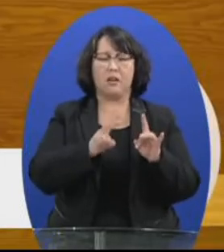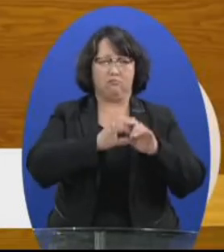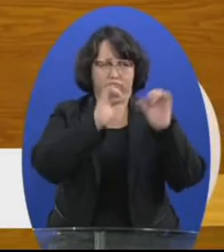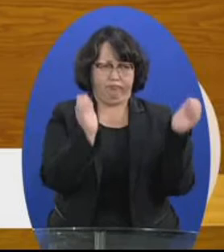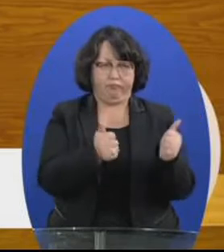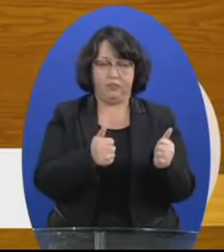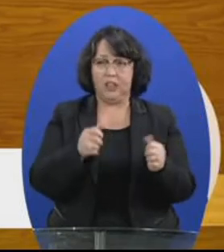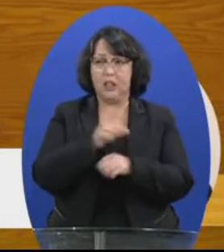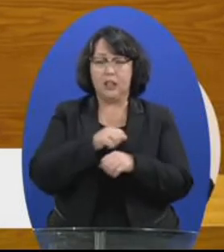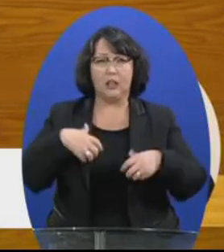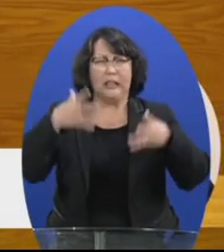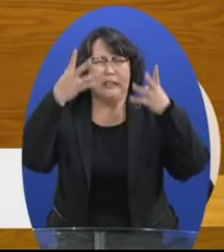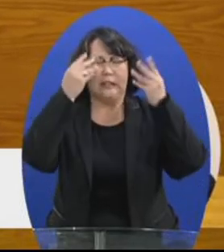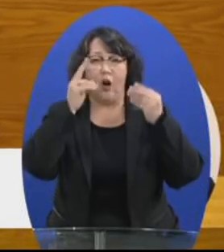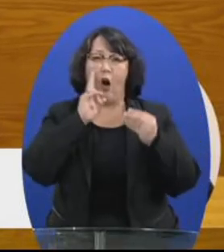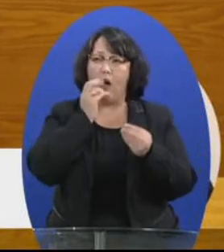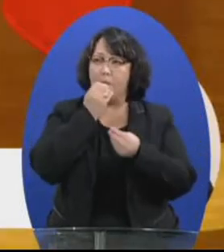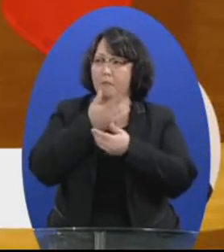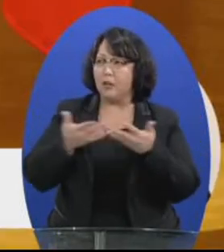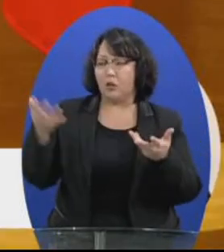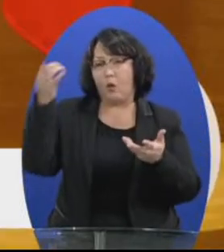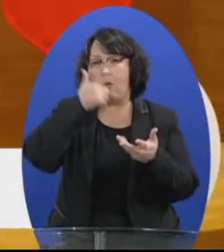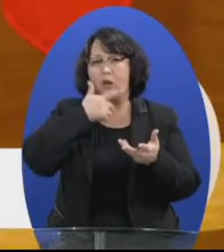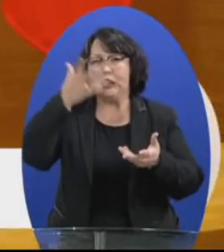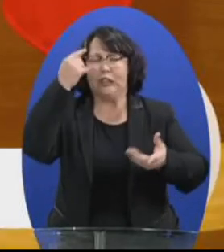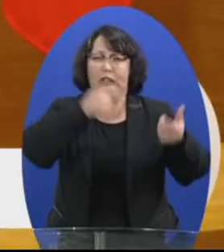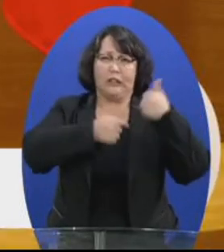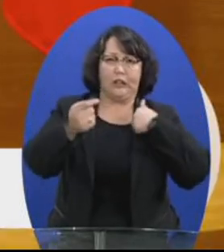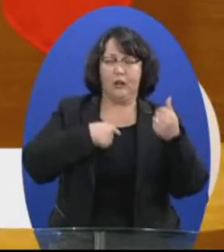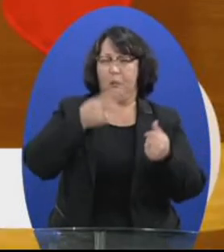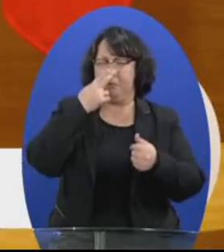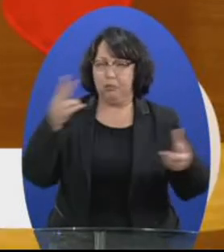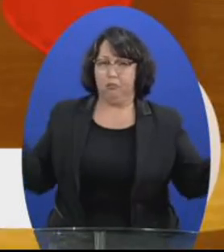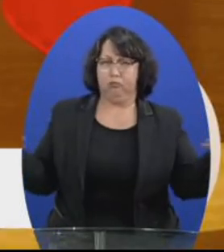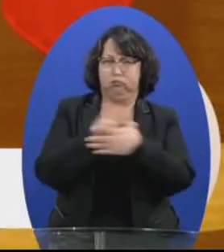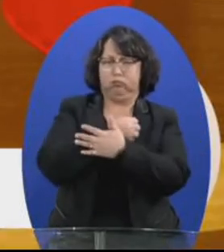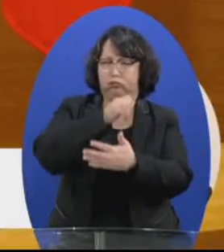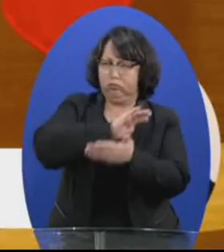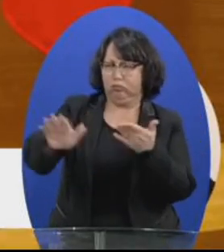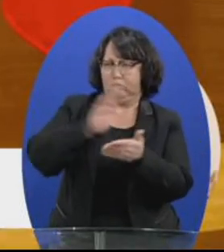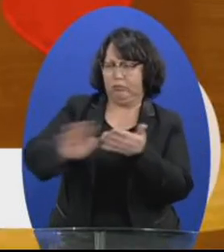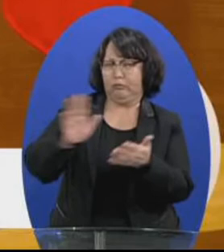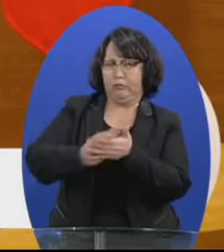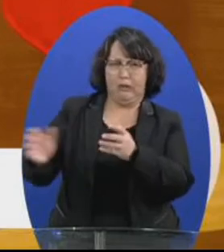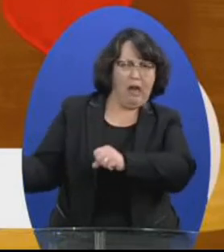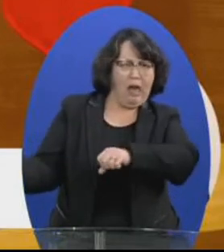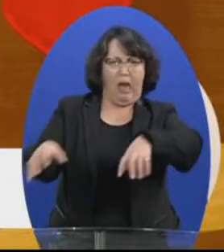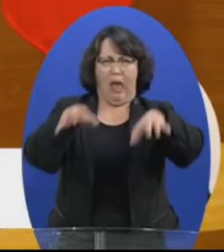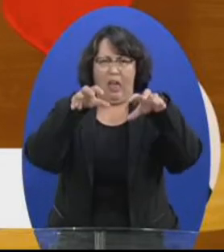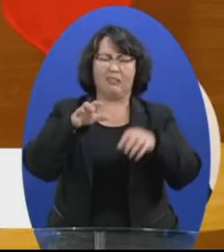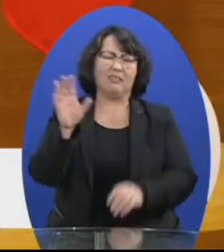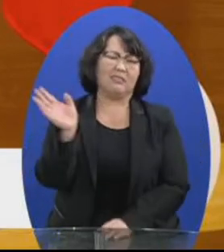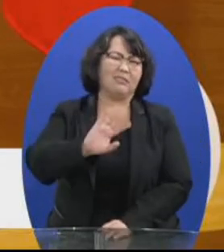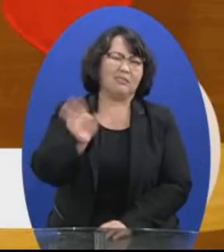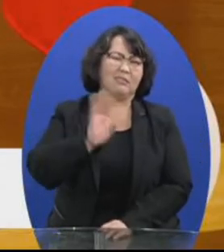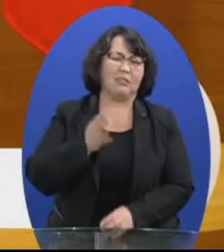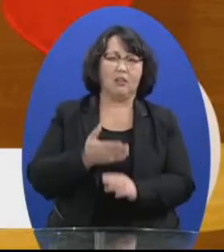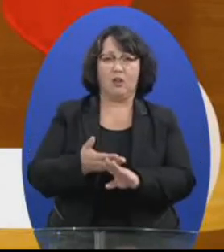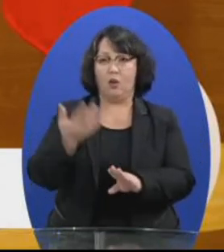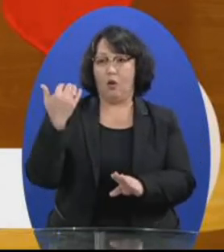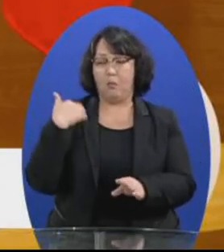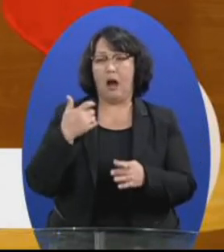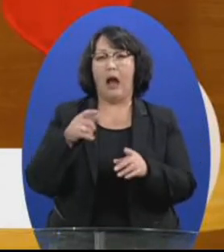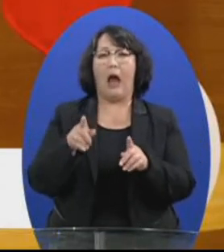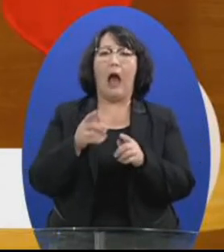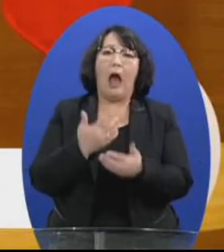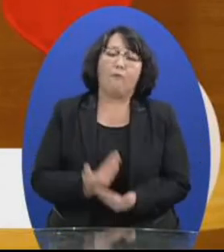зовоороо дэлгүүр хоршоо зах зээлээр явж бараа бүтээгдэхүүнийг бүгнөөр нь худалдаж авах шаардлагагүй. Урдын хэвийн байдлаар одоо